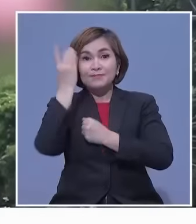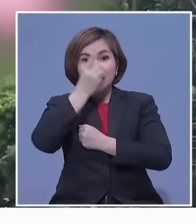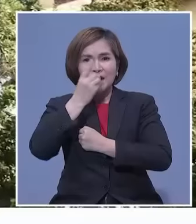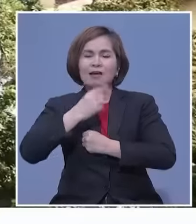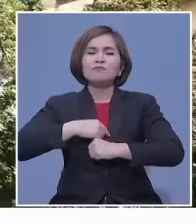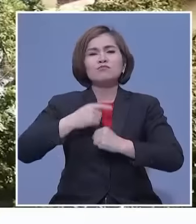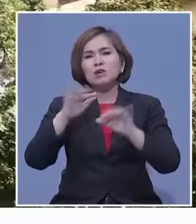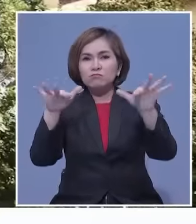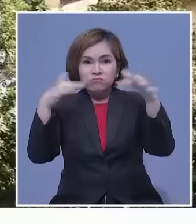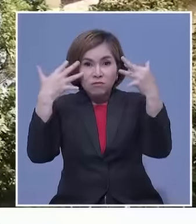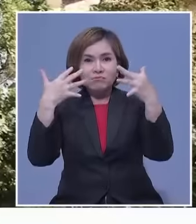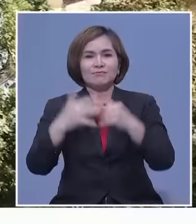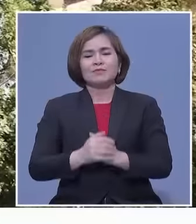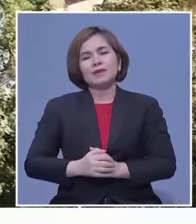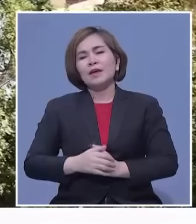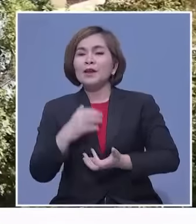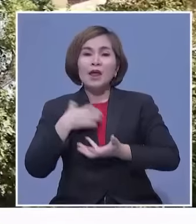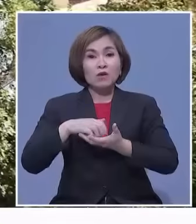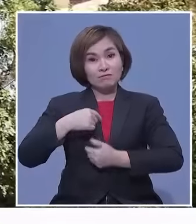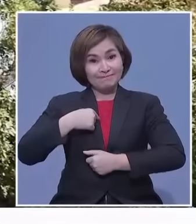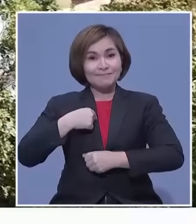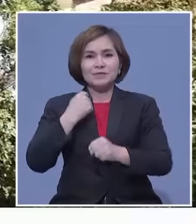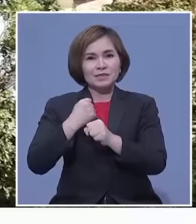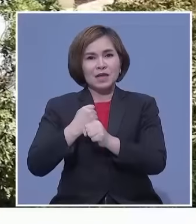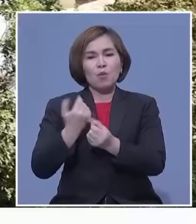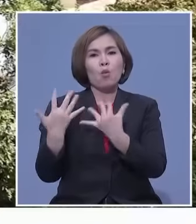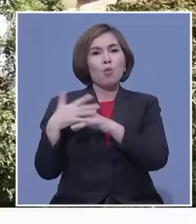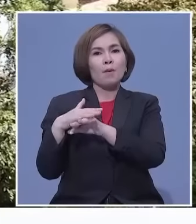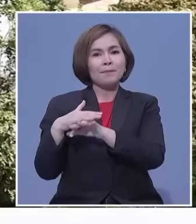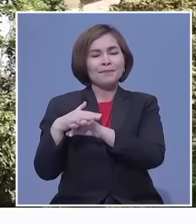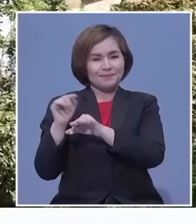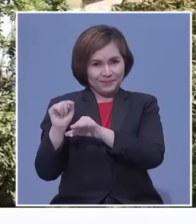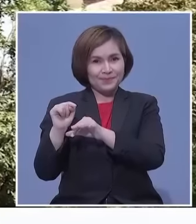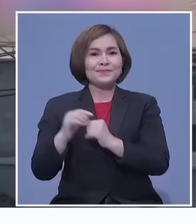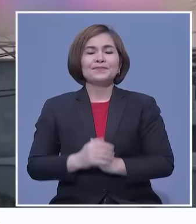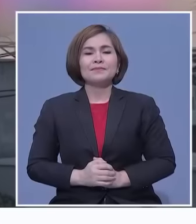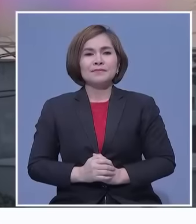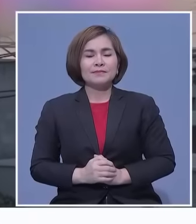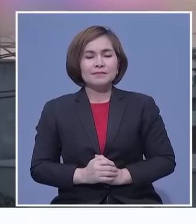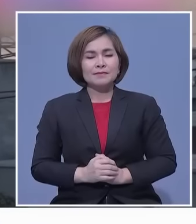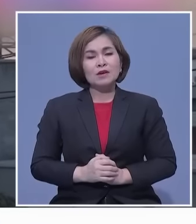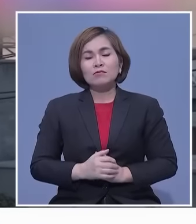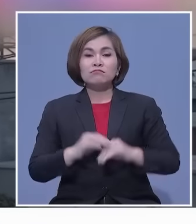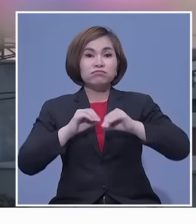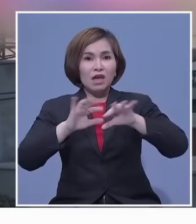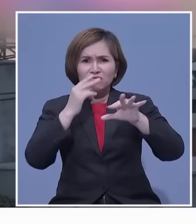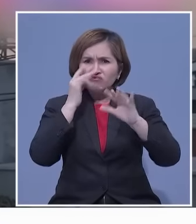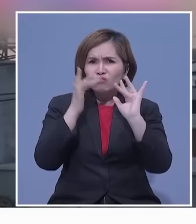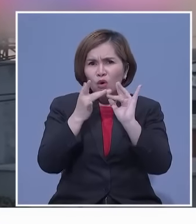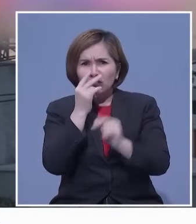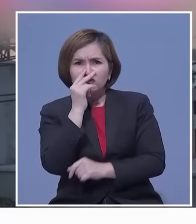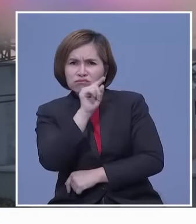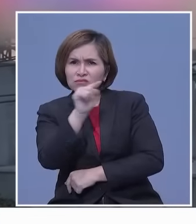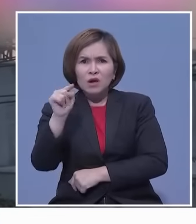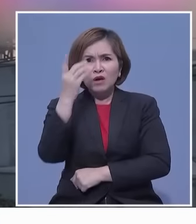เป็นพรีเซ็นเตอร์หรือว่ามาบอกว่าเป็นบอสอ่าเป็นผู้บริหารขององคกรและแน่นอนว่าคือทุกท่านเห็นในโซเชียลอยู่แล้ว